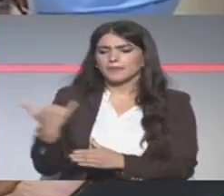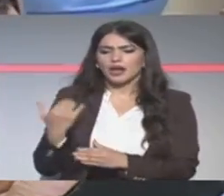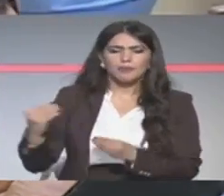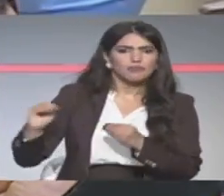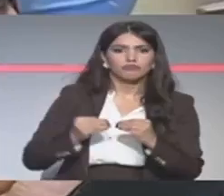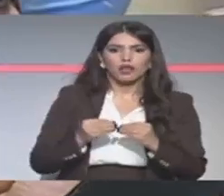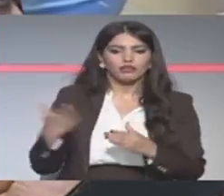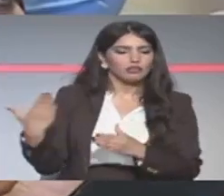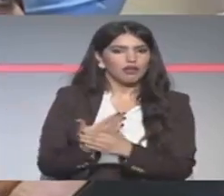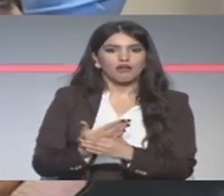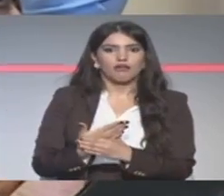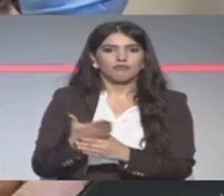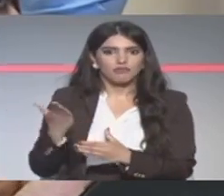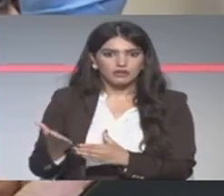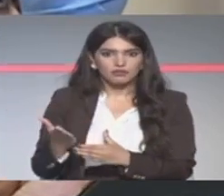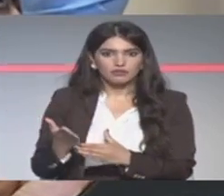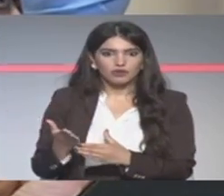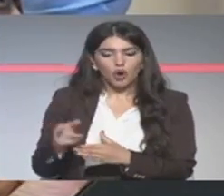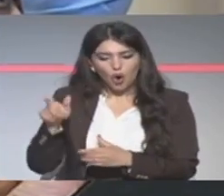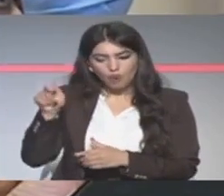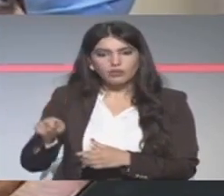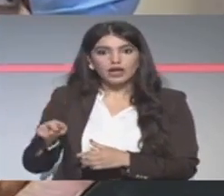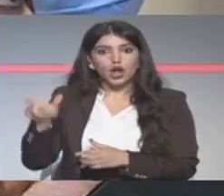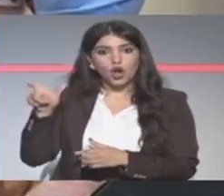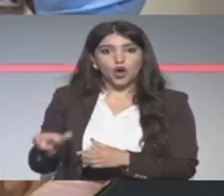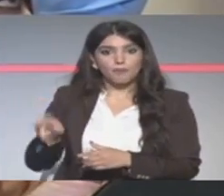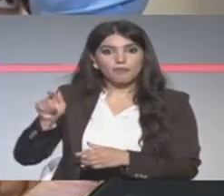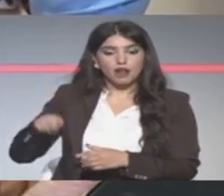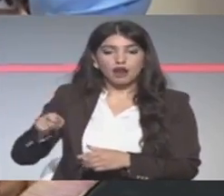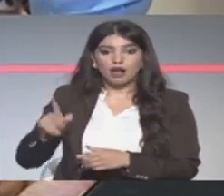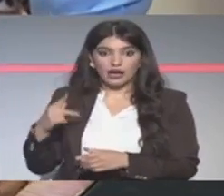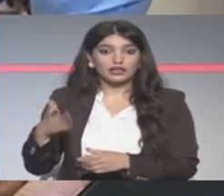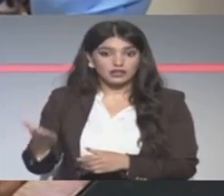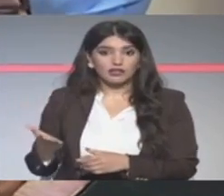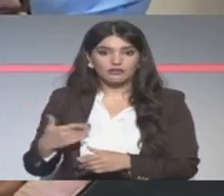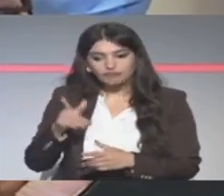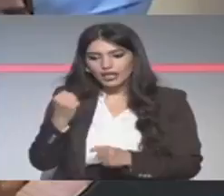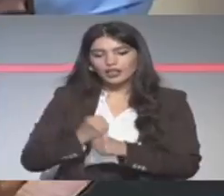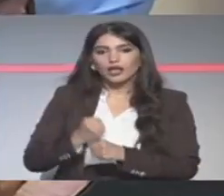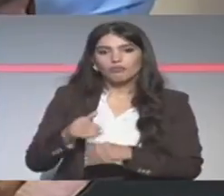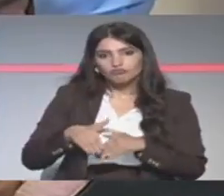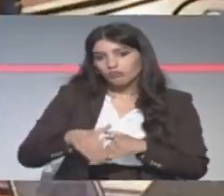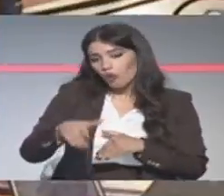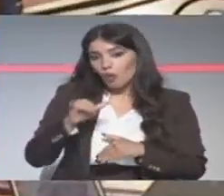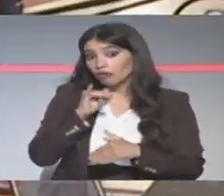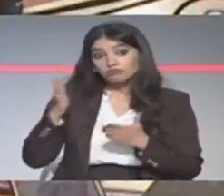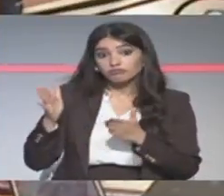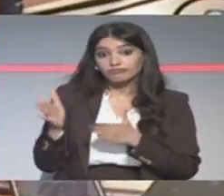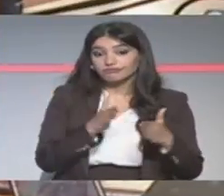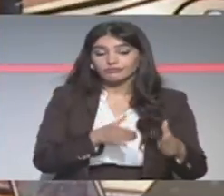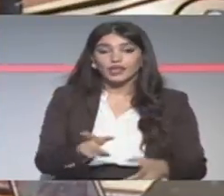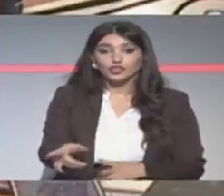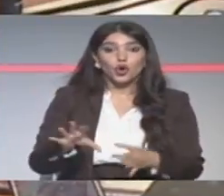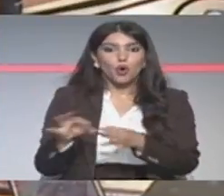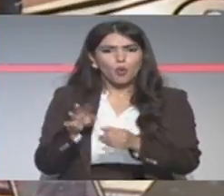تكلمت ولا اجتهد واجتهاد شقلك معناها فيه وعليه وكو. وفيما